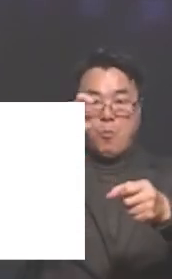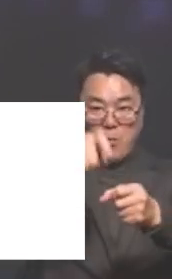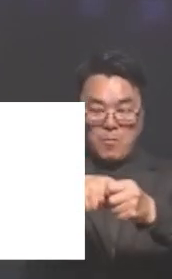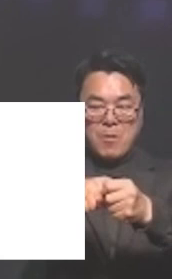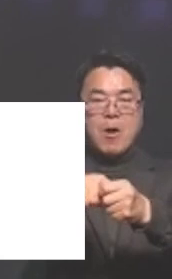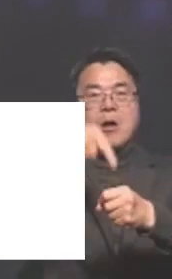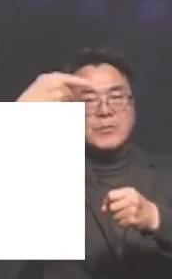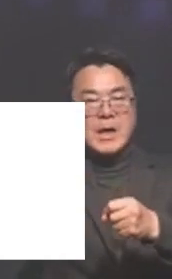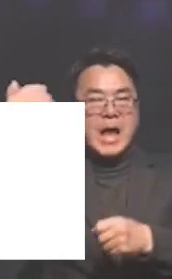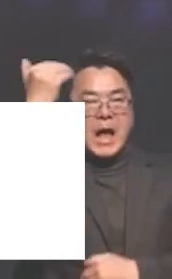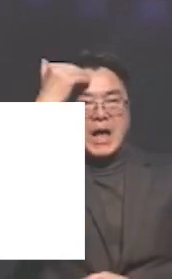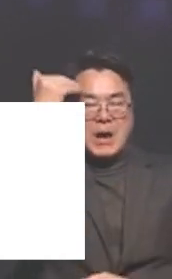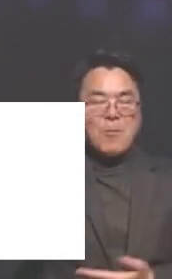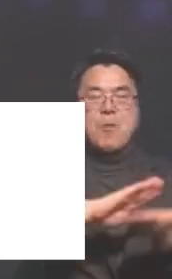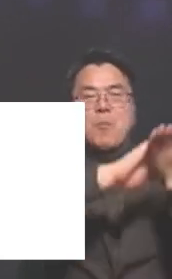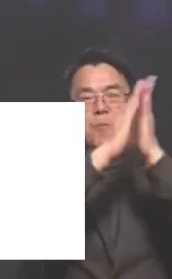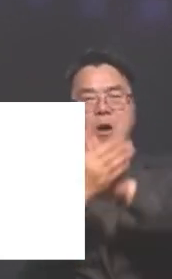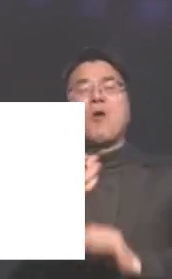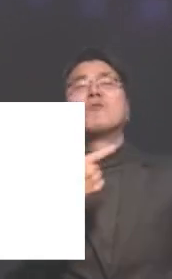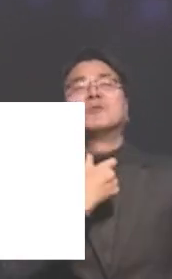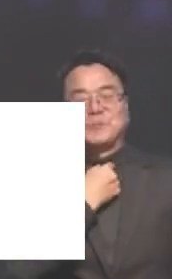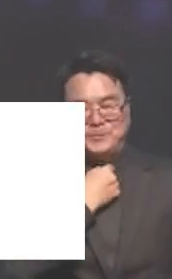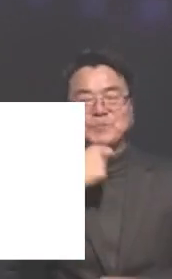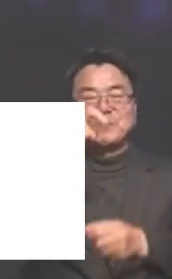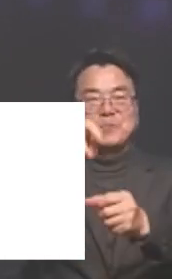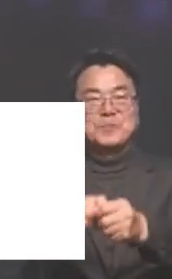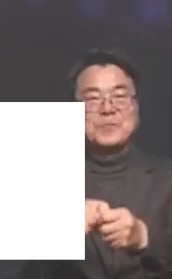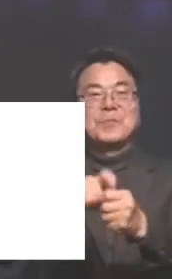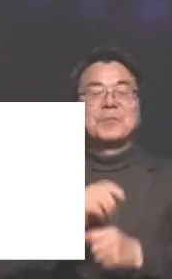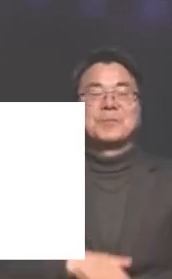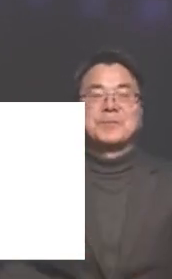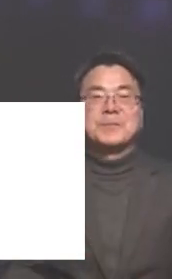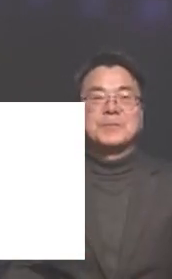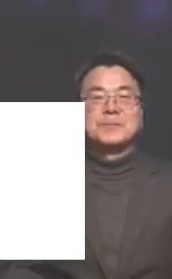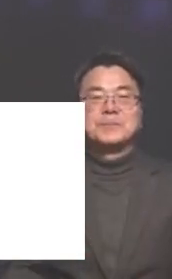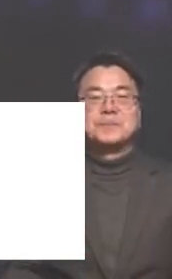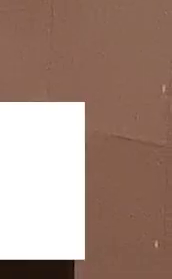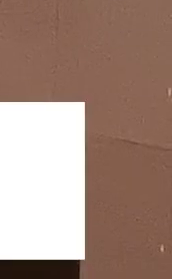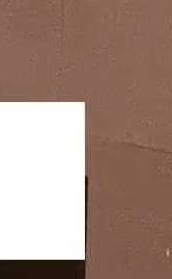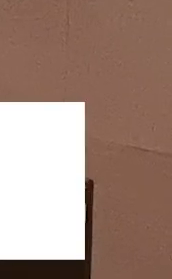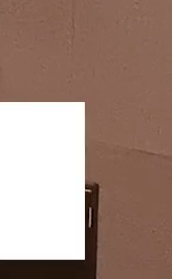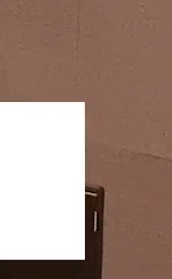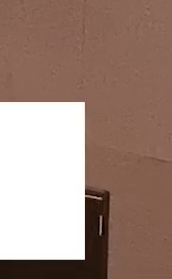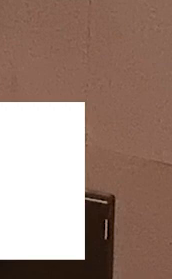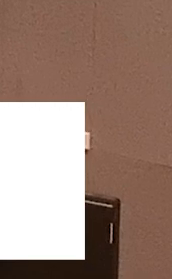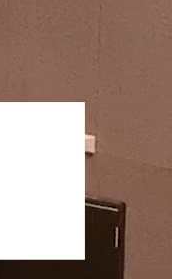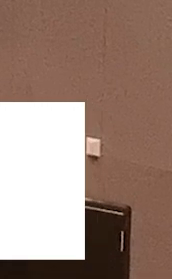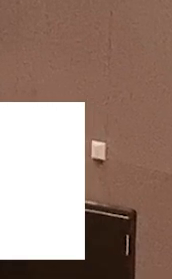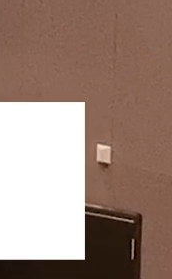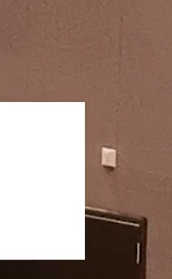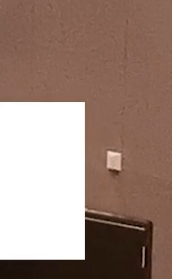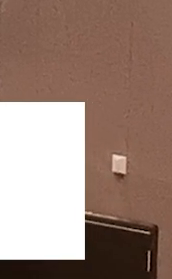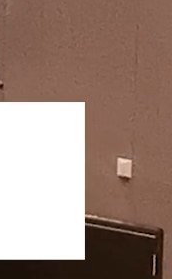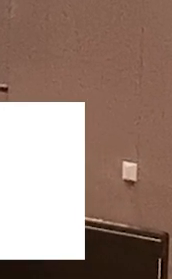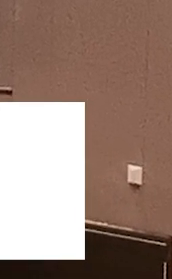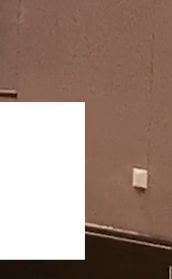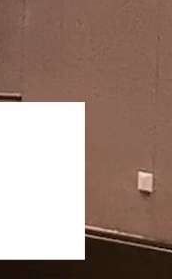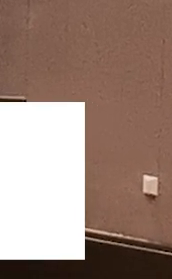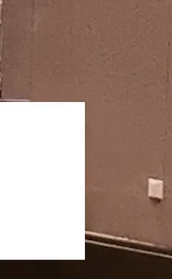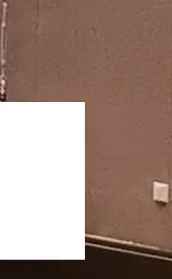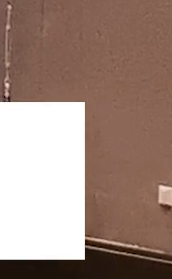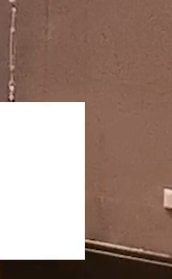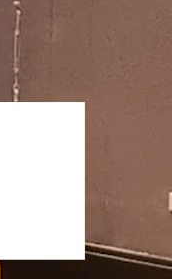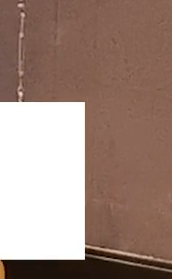GPT 혁신포럼을 개최했습니다 자세한 내용 이승은 아나운서가 보도합니다 경기도가 20일 경기도청